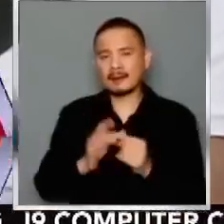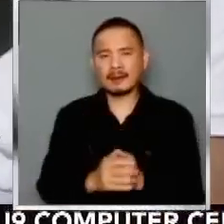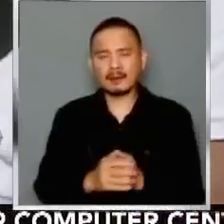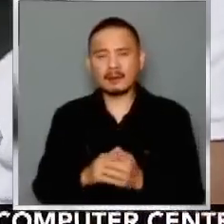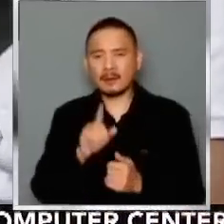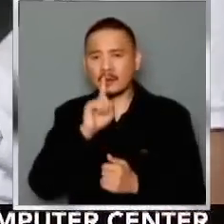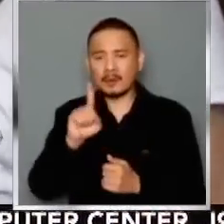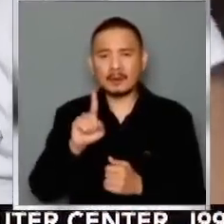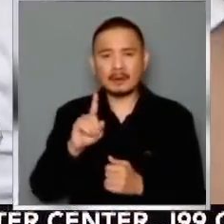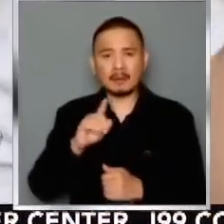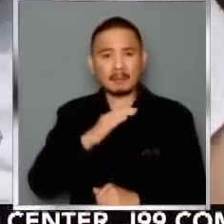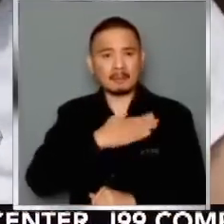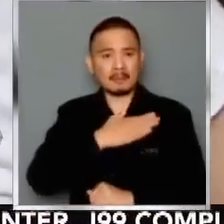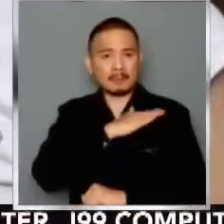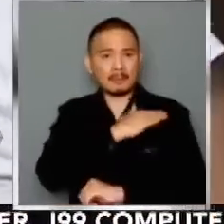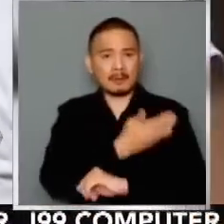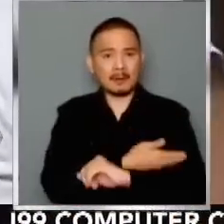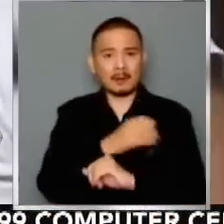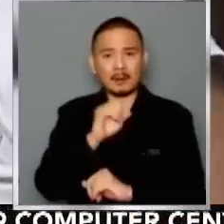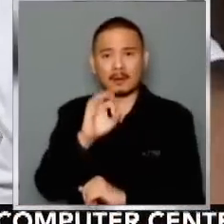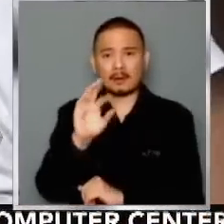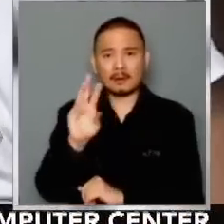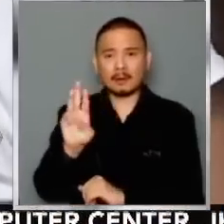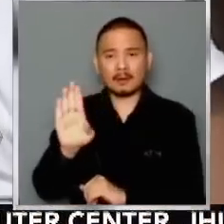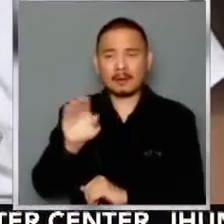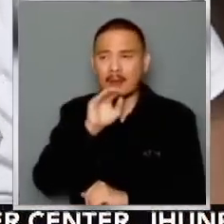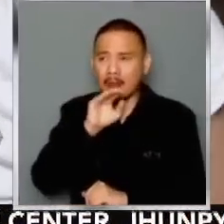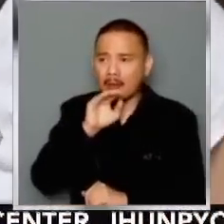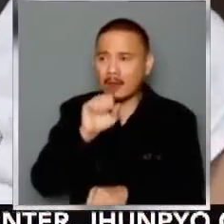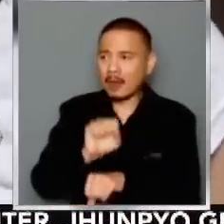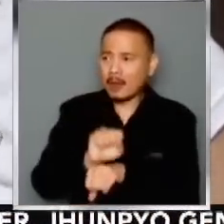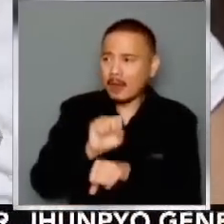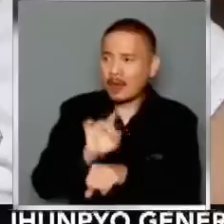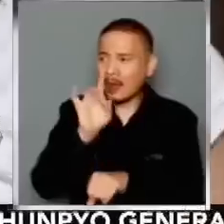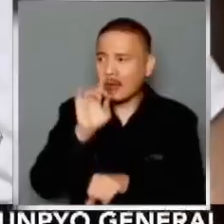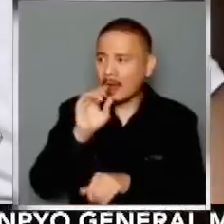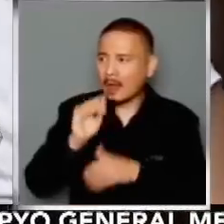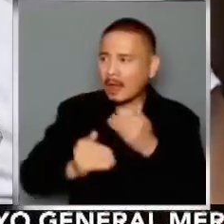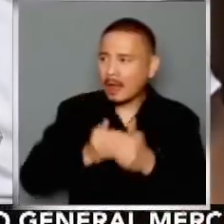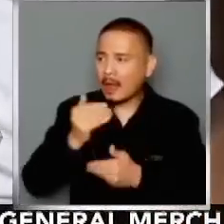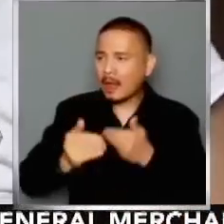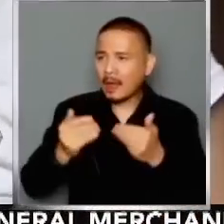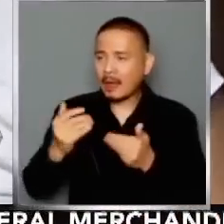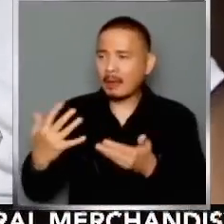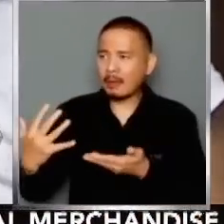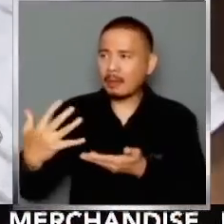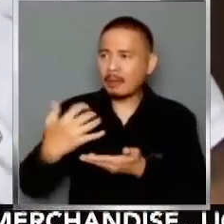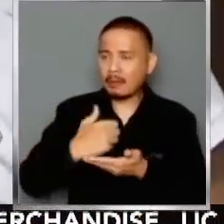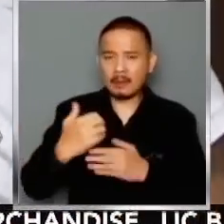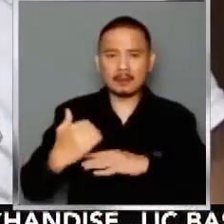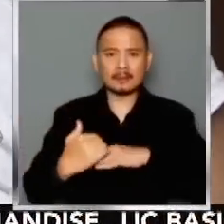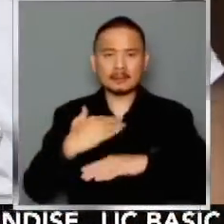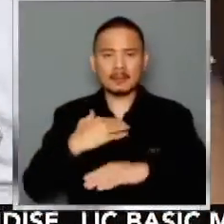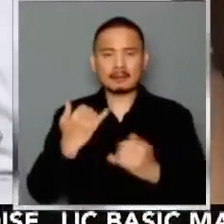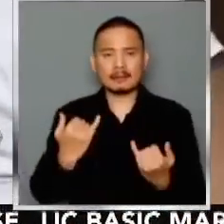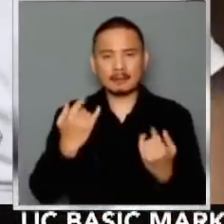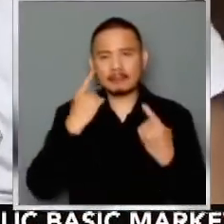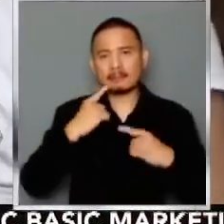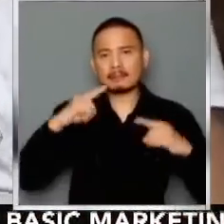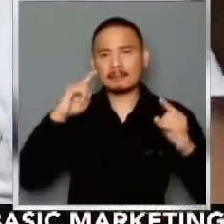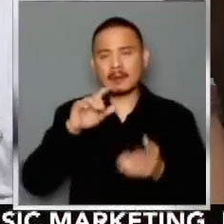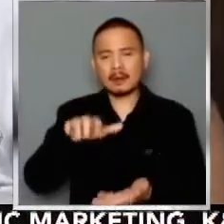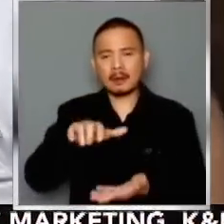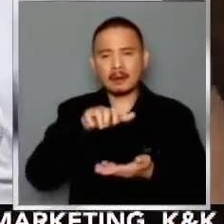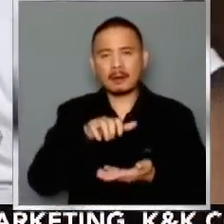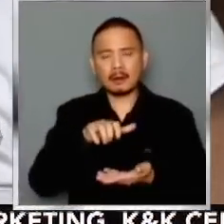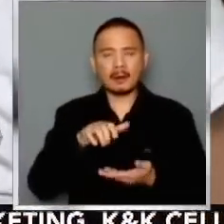mga anak kamaganak matatanggap namin kahit Paano makukuha rin namin naabot sa amin yung mga